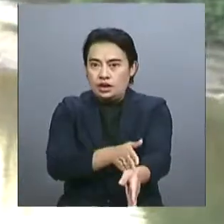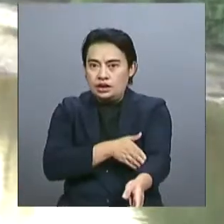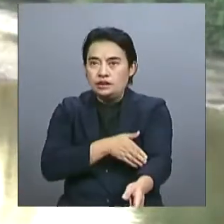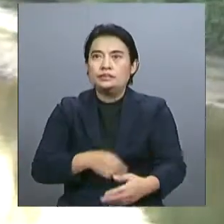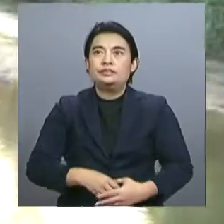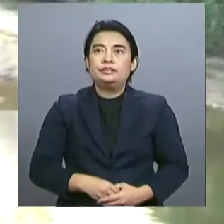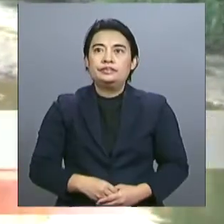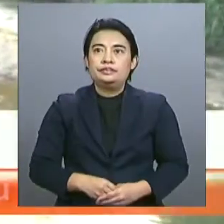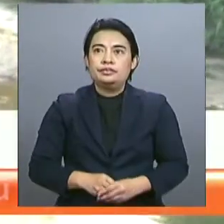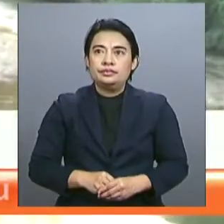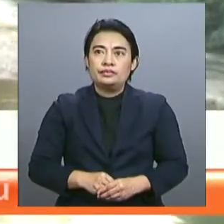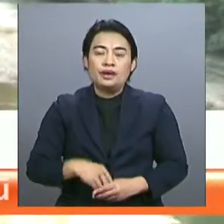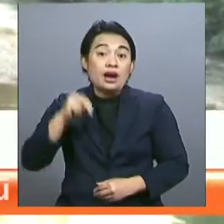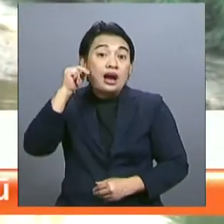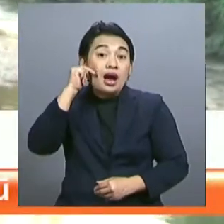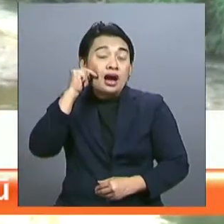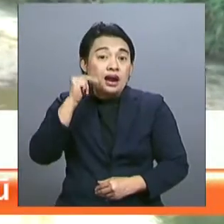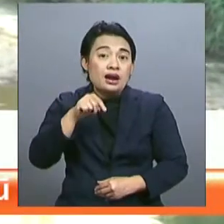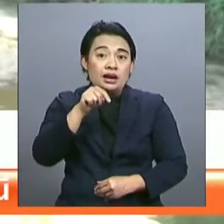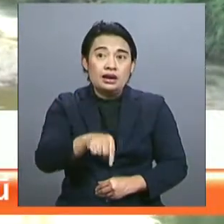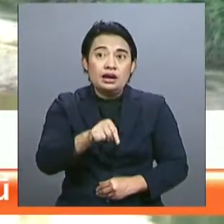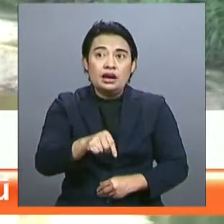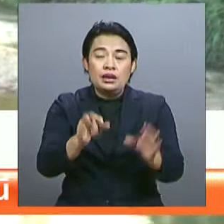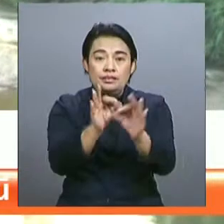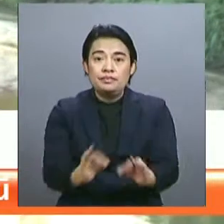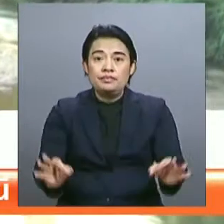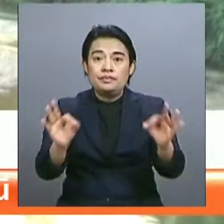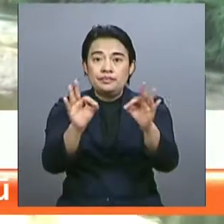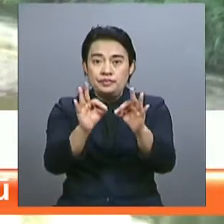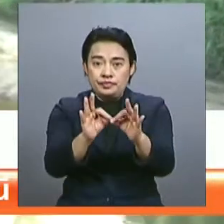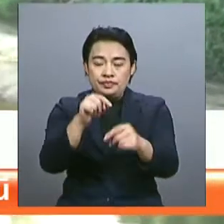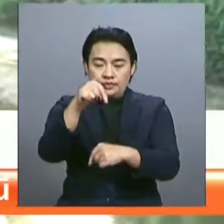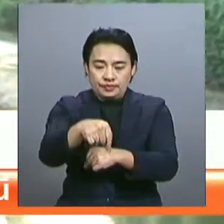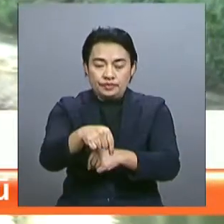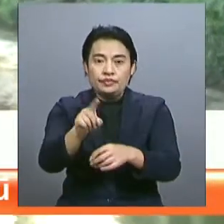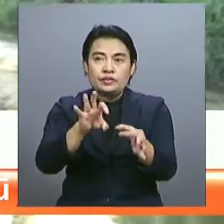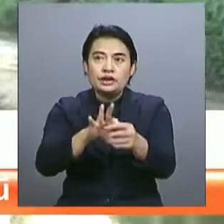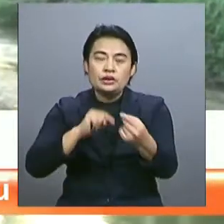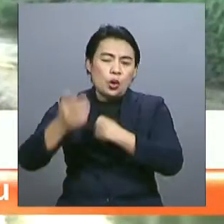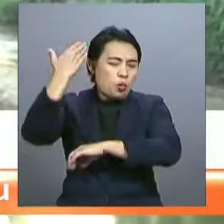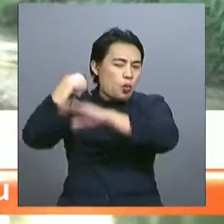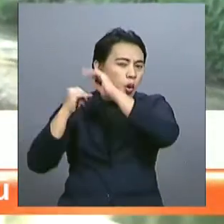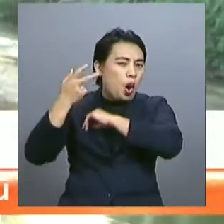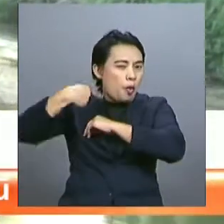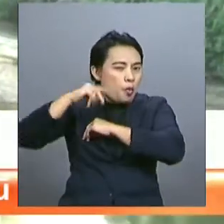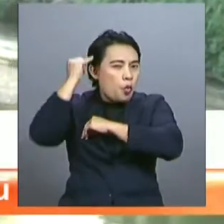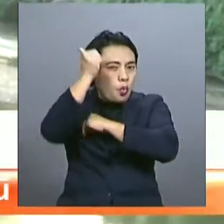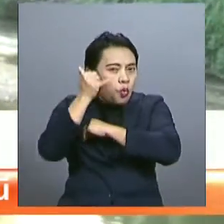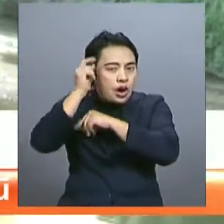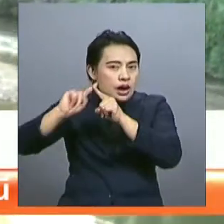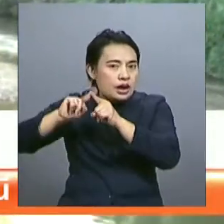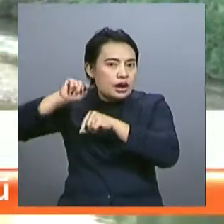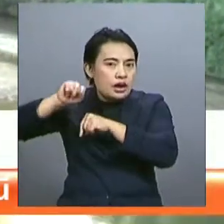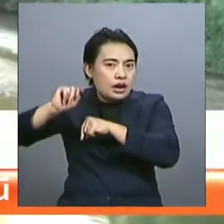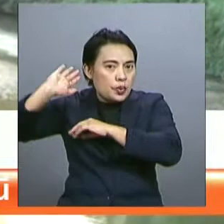น้ำคลองยันนะครับก็มีความสำคัญใช้ทั้งผู้ปกครองบริโภคตั้งแต่รุ่นโตรุ่นยามานะครับมาต้อนก็มี